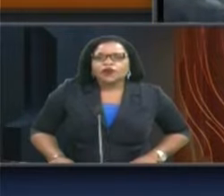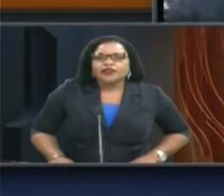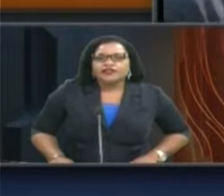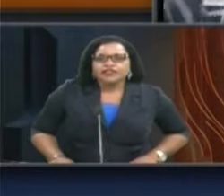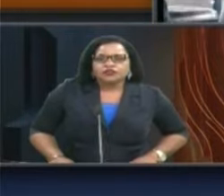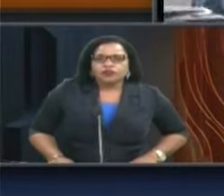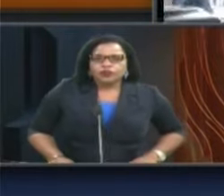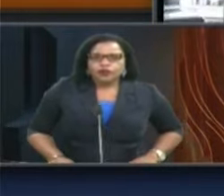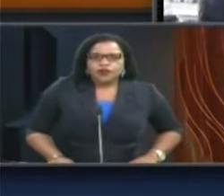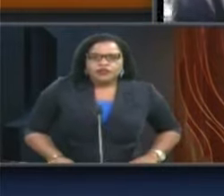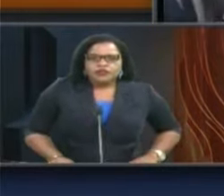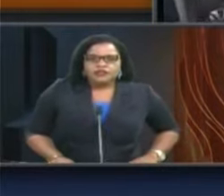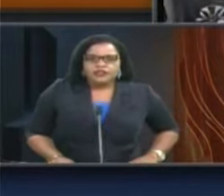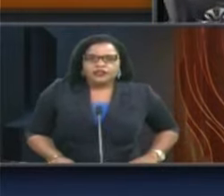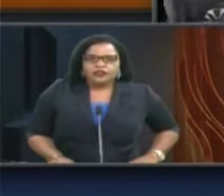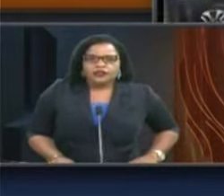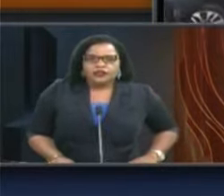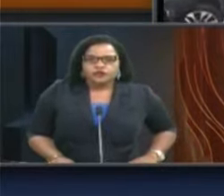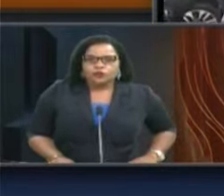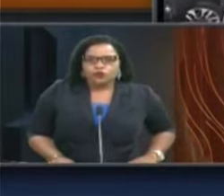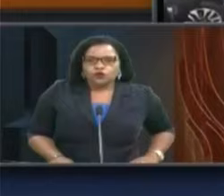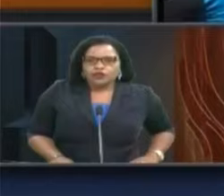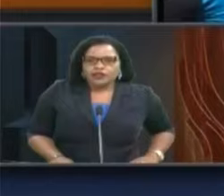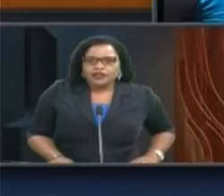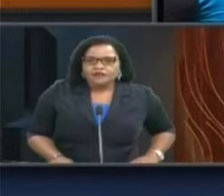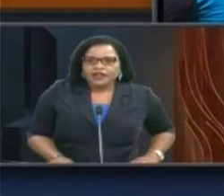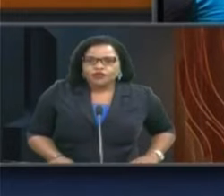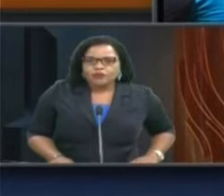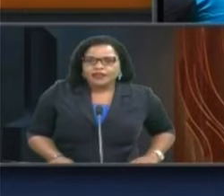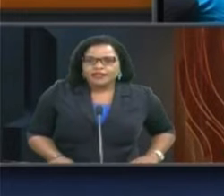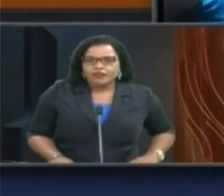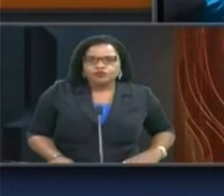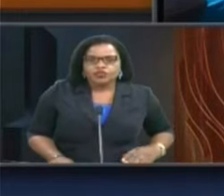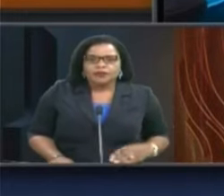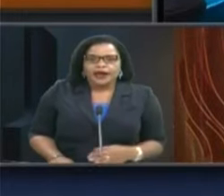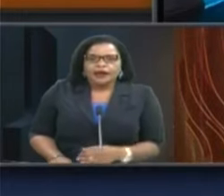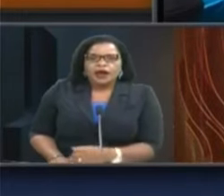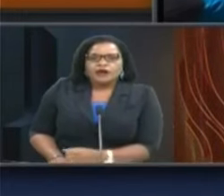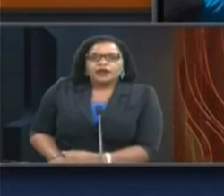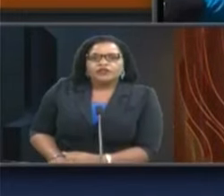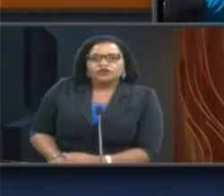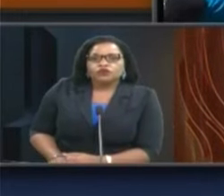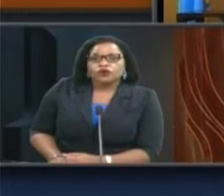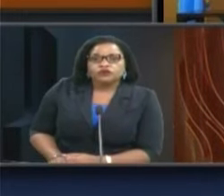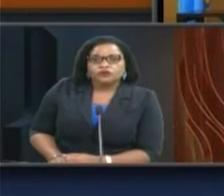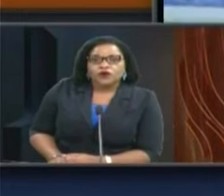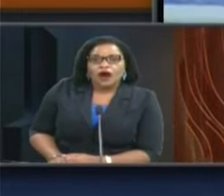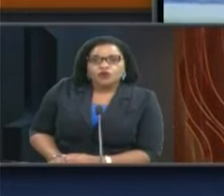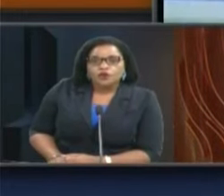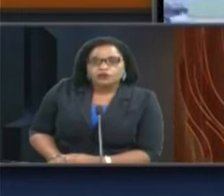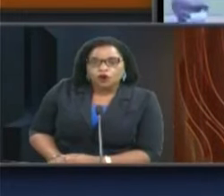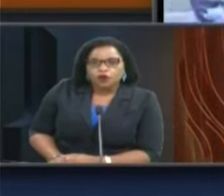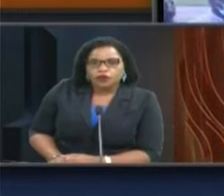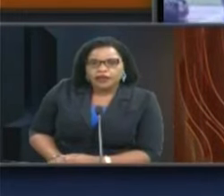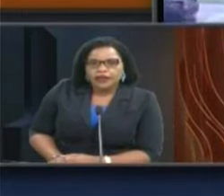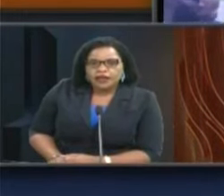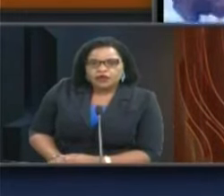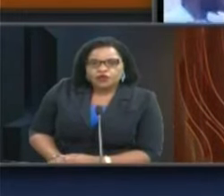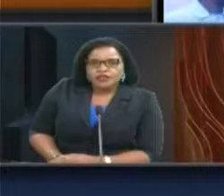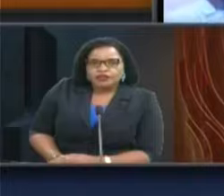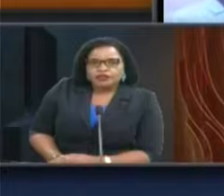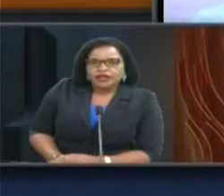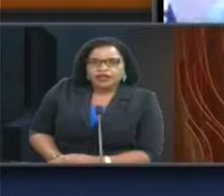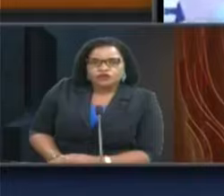cette organisation. Difficile de se procurer de la farine de maïs à Mbujimayi. La mesure se vend à 8000 francs congolais.